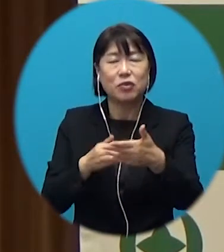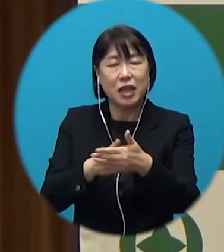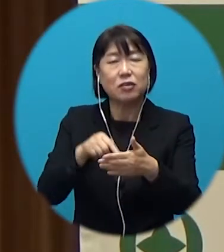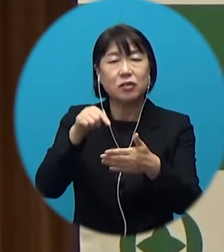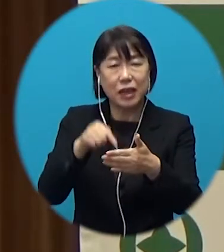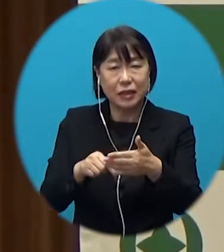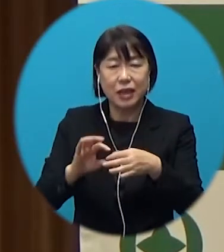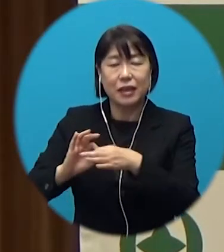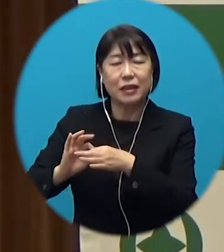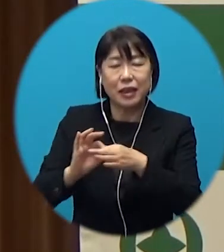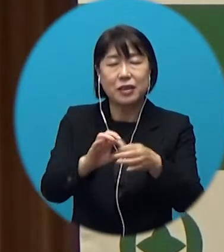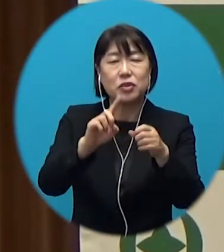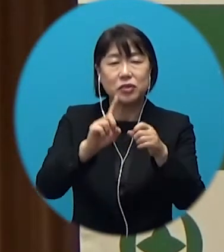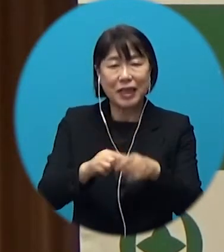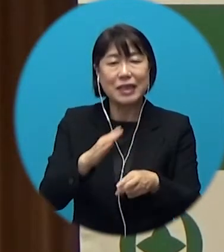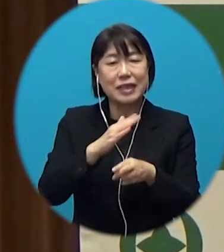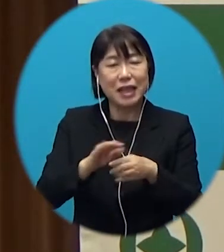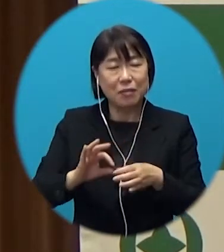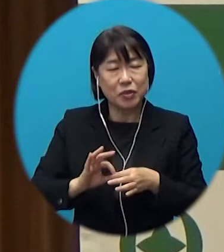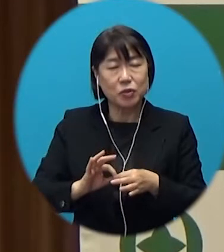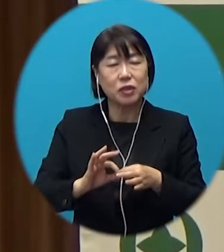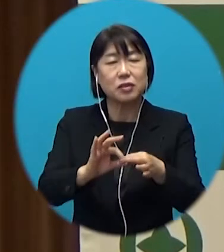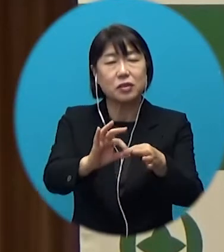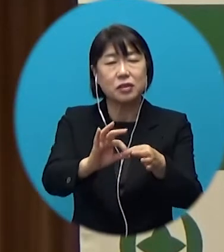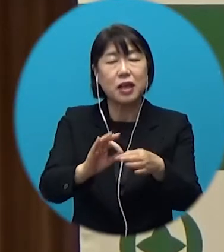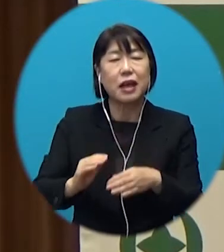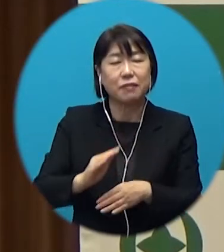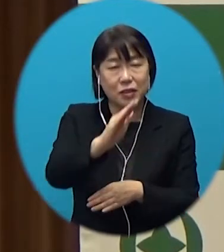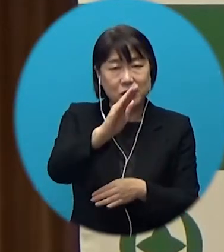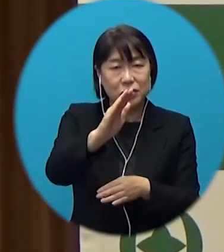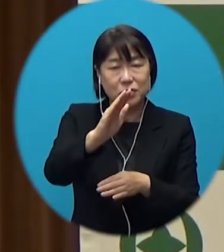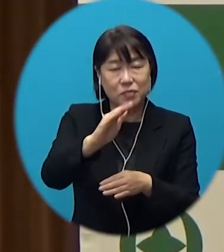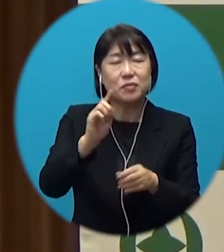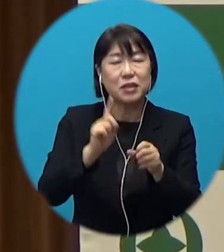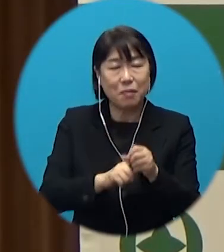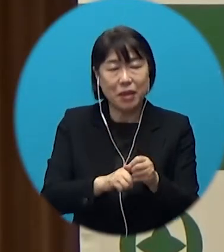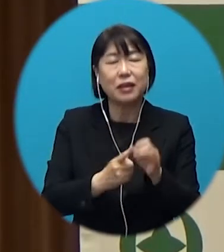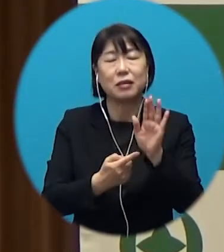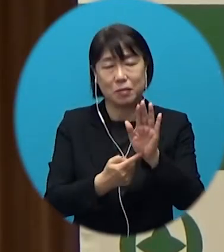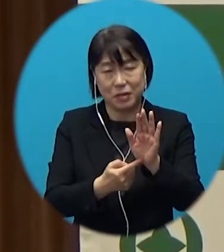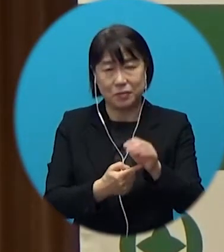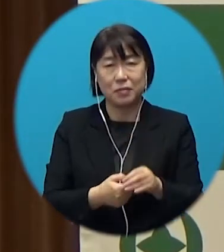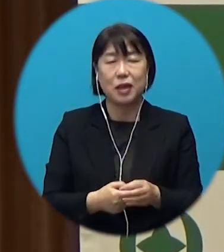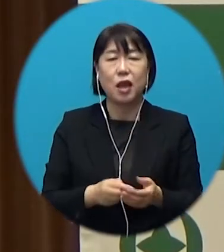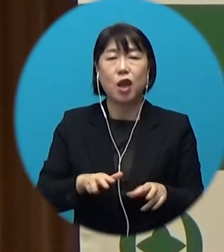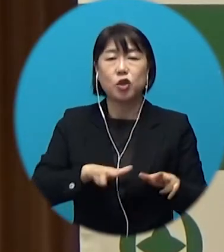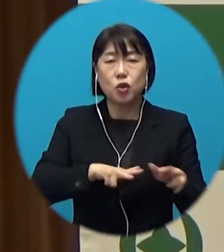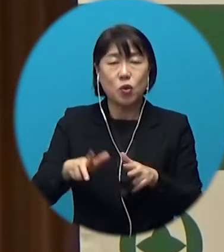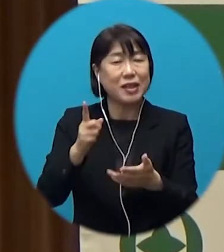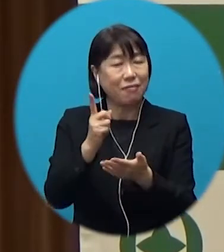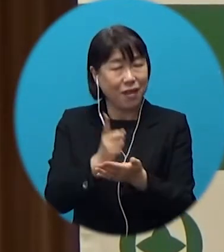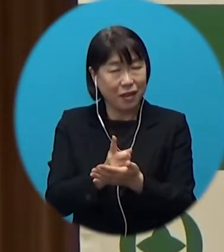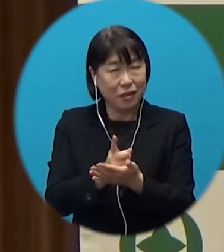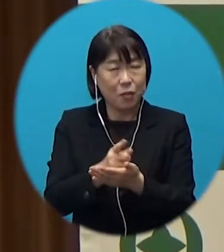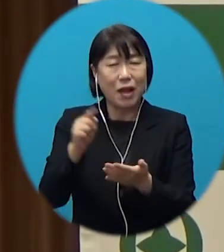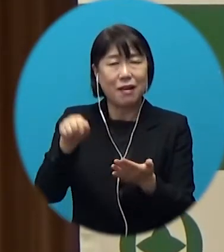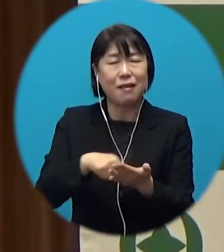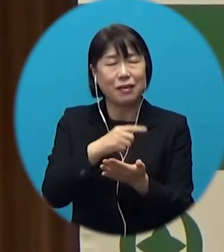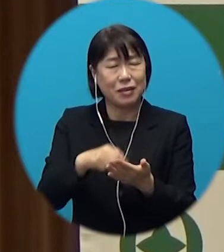的にサービスを活用させていく考え方を考えていただいています。また、行政だけではですね、解決は困難